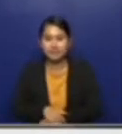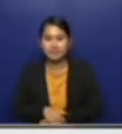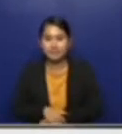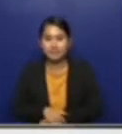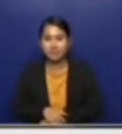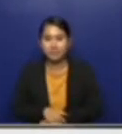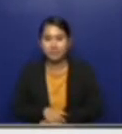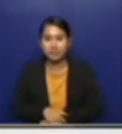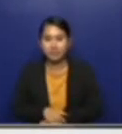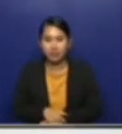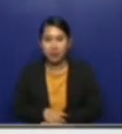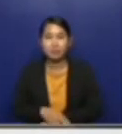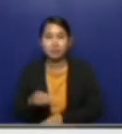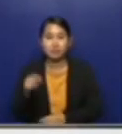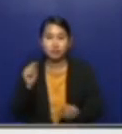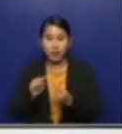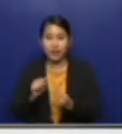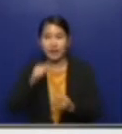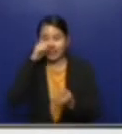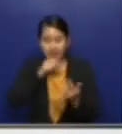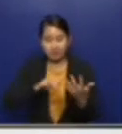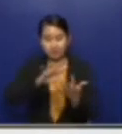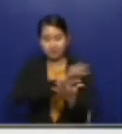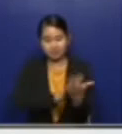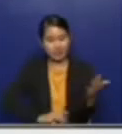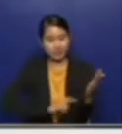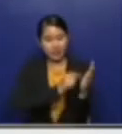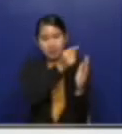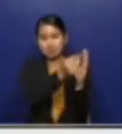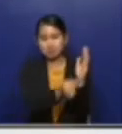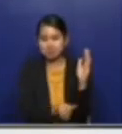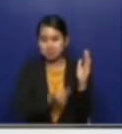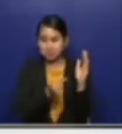80,000 กว่าหมู่บ้านเนี่ยทั่วประเทศไทยเนี่ยเ